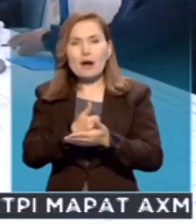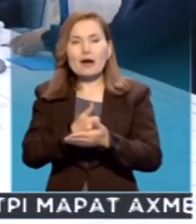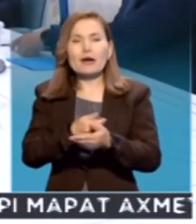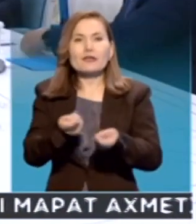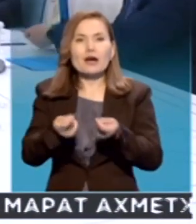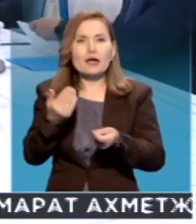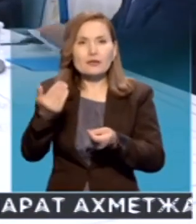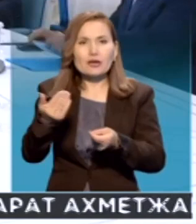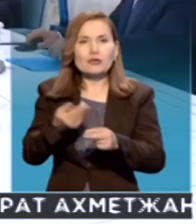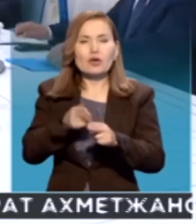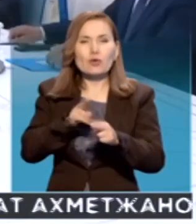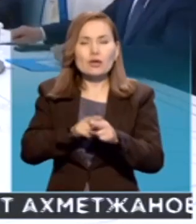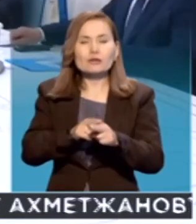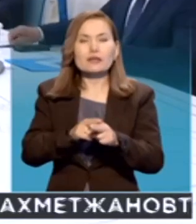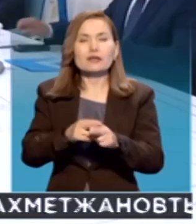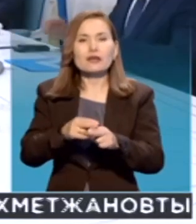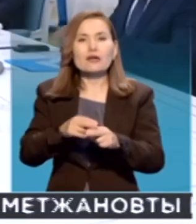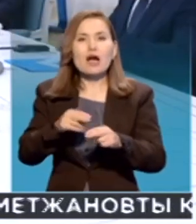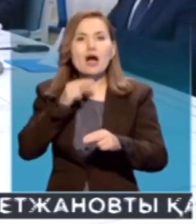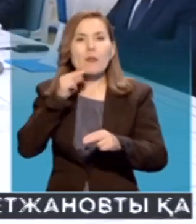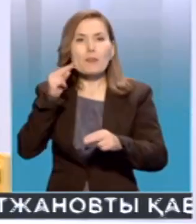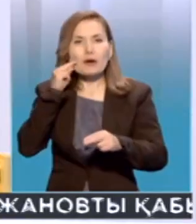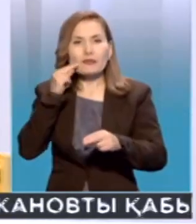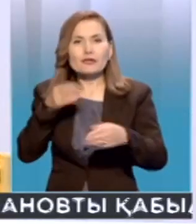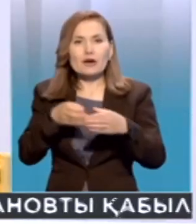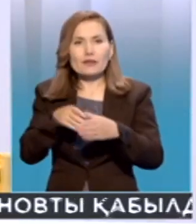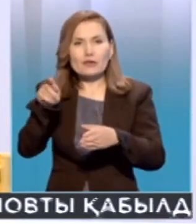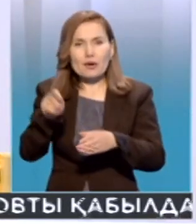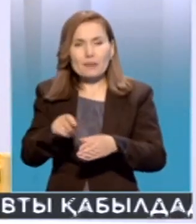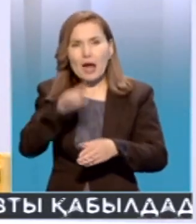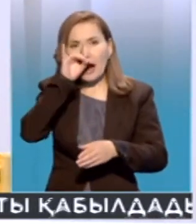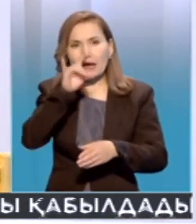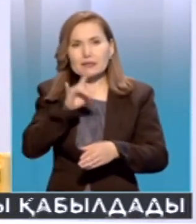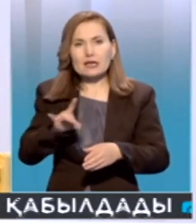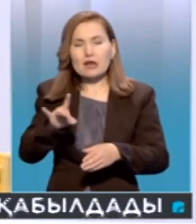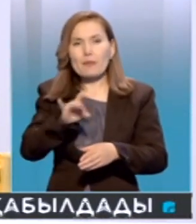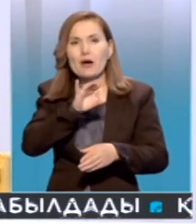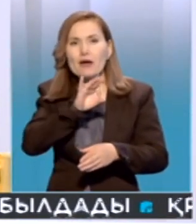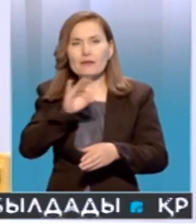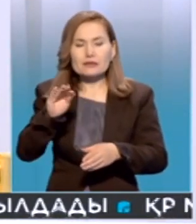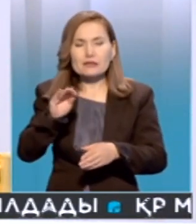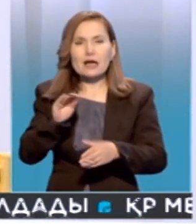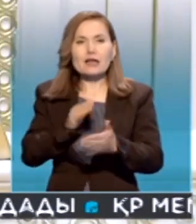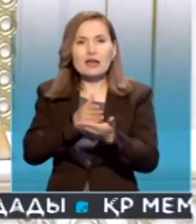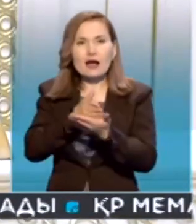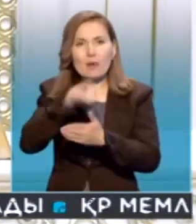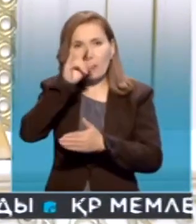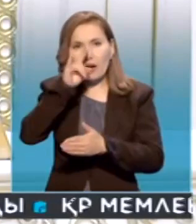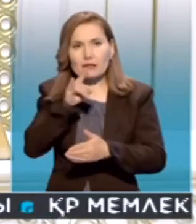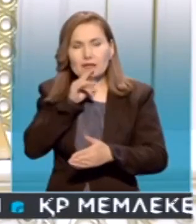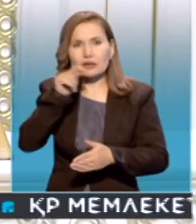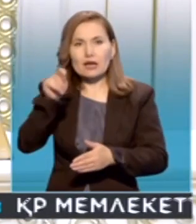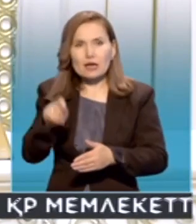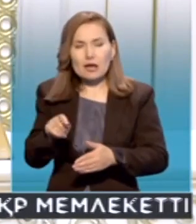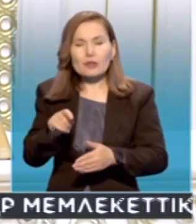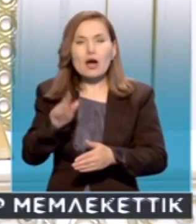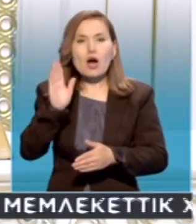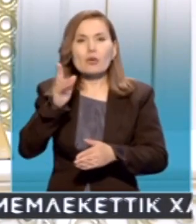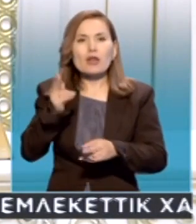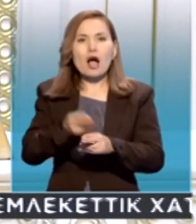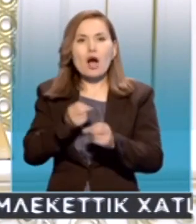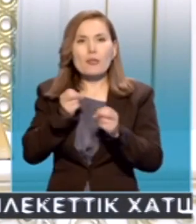қабылдауында соған ризашылығын білдірді. Чан Мин Қазақстанға алғаш рет ресми сапармен келіп отыр. Кездесуде аймақты қауіпсіздікті қамтамасыз